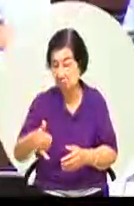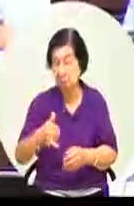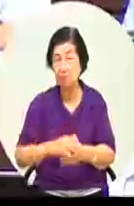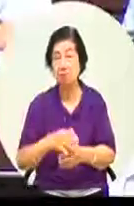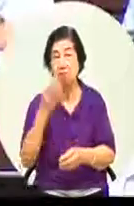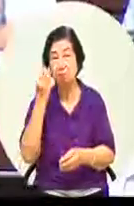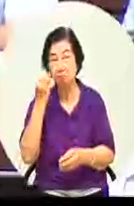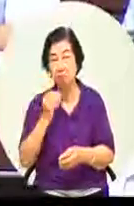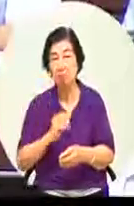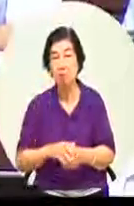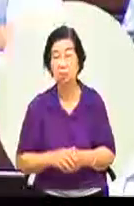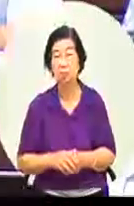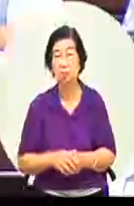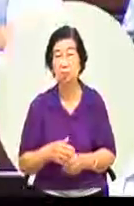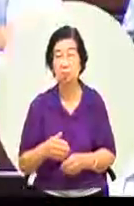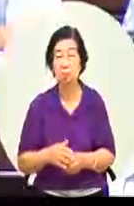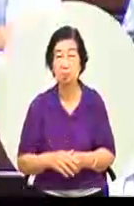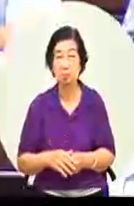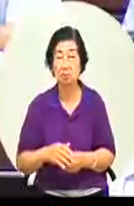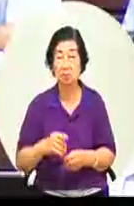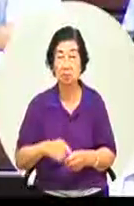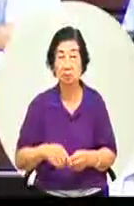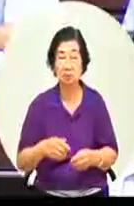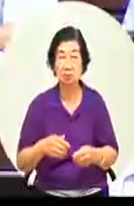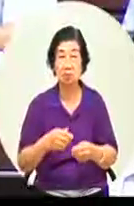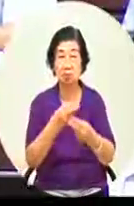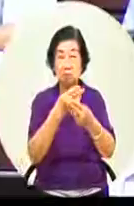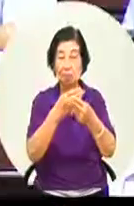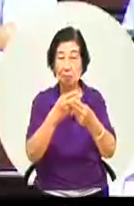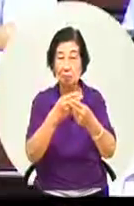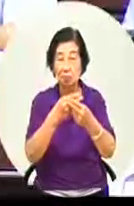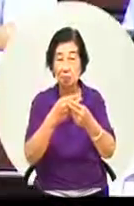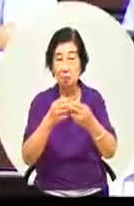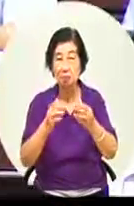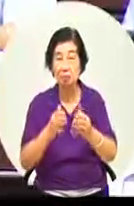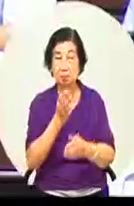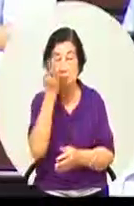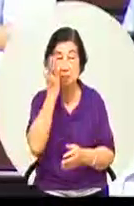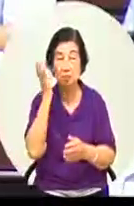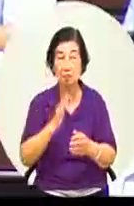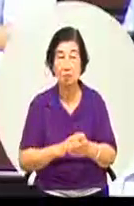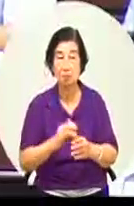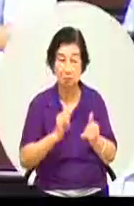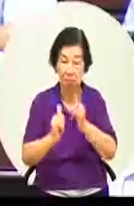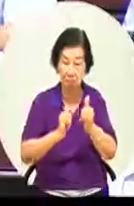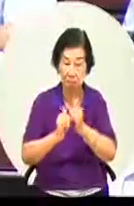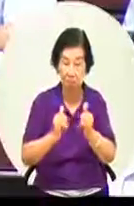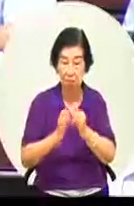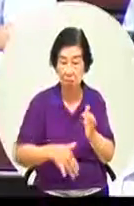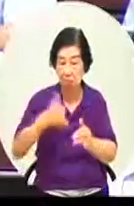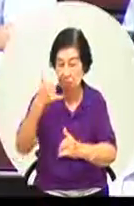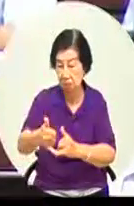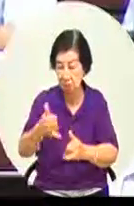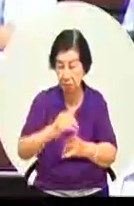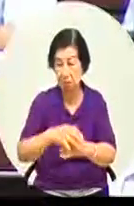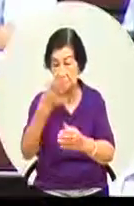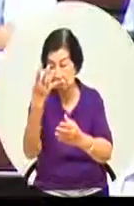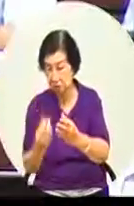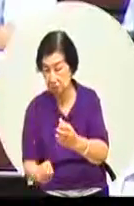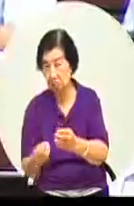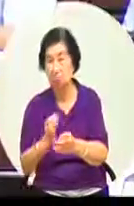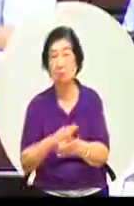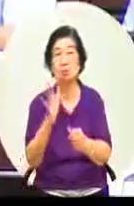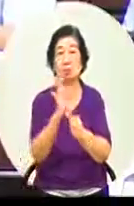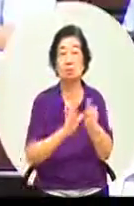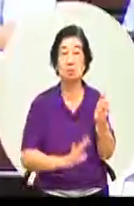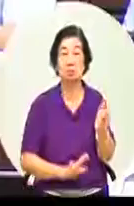下，同样的他的游客就会有一些消长的状况，所以当然陆客在减少的这个同时，他的影响一定是比较